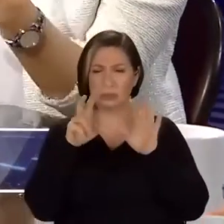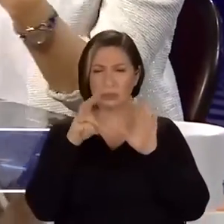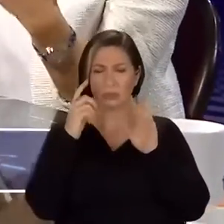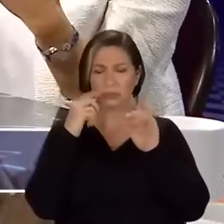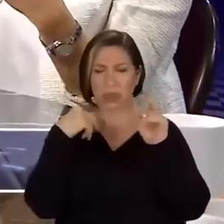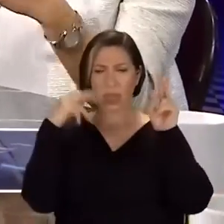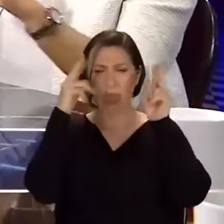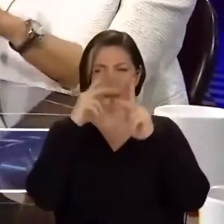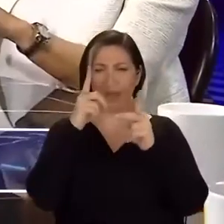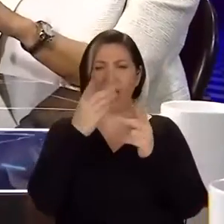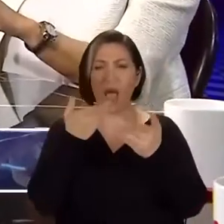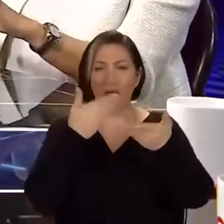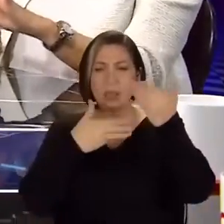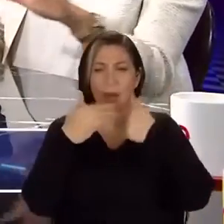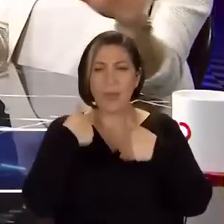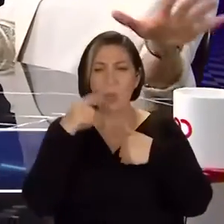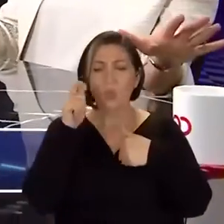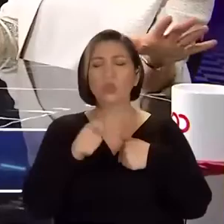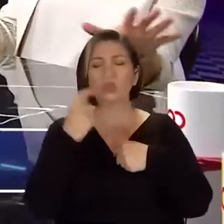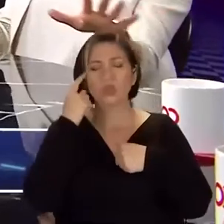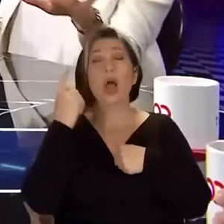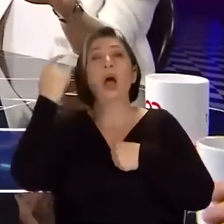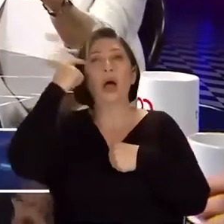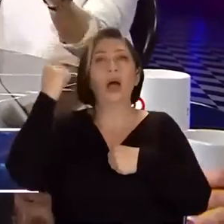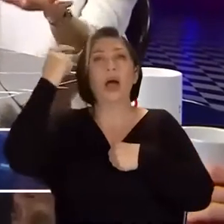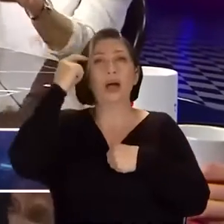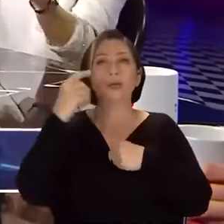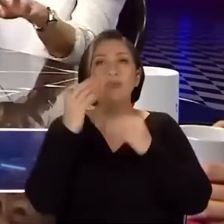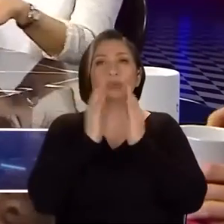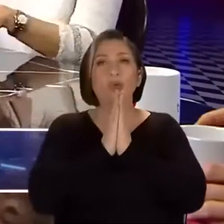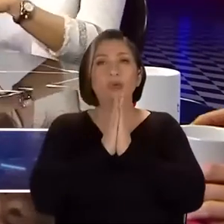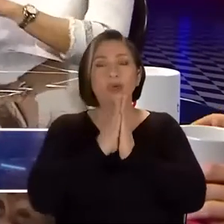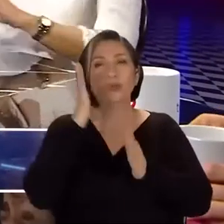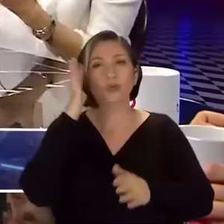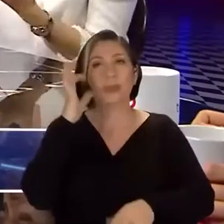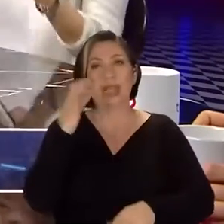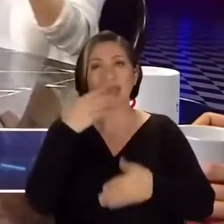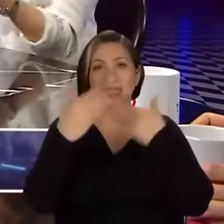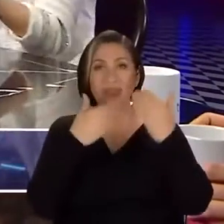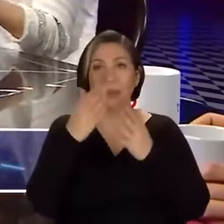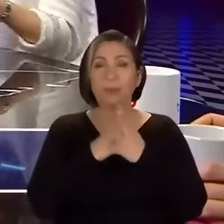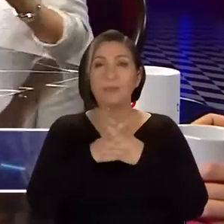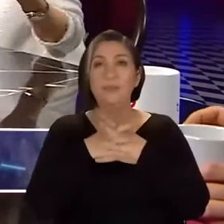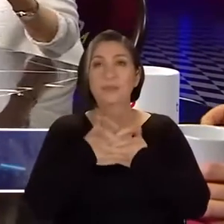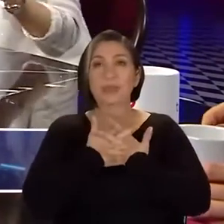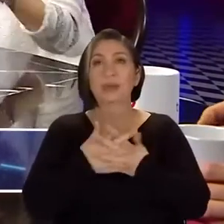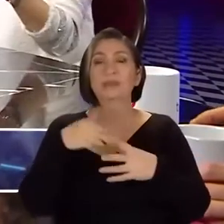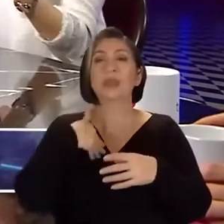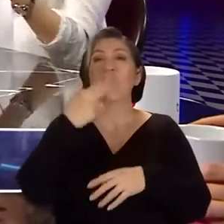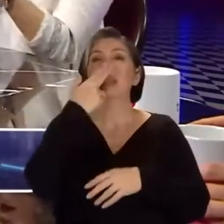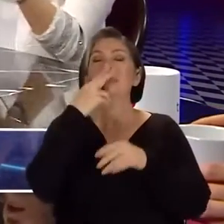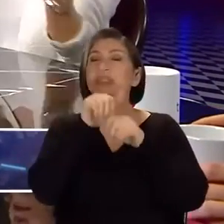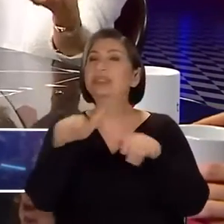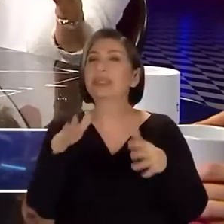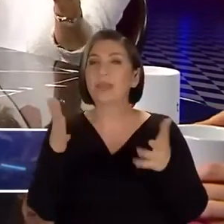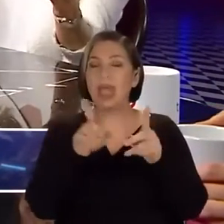canlandırmak için aldığım bir tarif vardı, hep onu kullanıyorum. Gerçekten çok primitif, özür dileyerek uzmanlarımıza anlatacağım. Şimdi bizim alıştığımız sistem